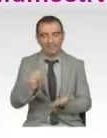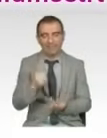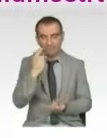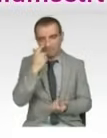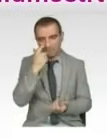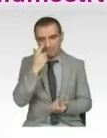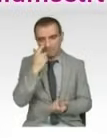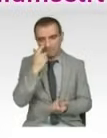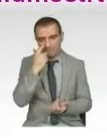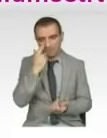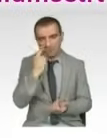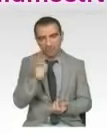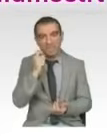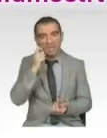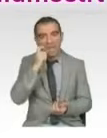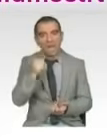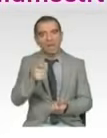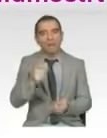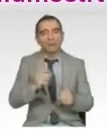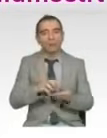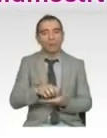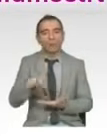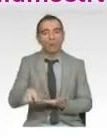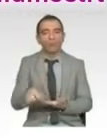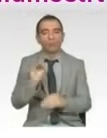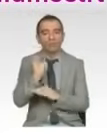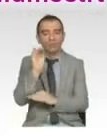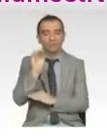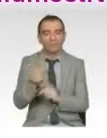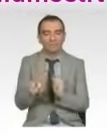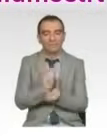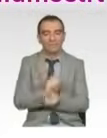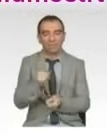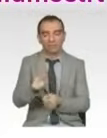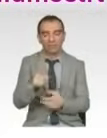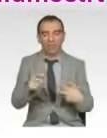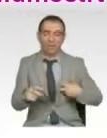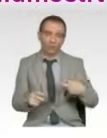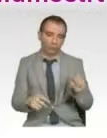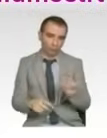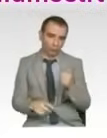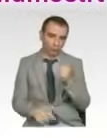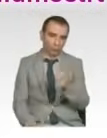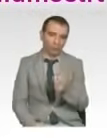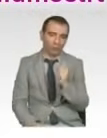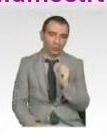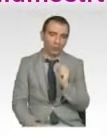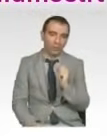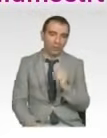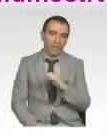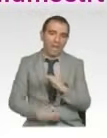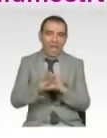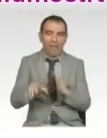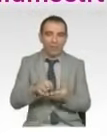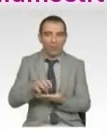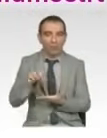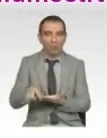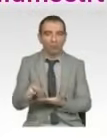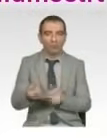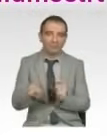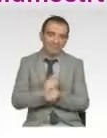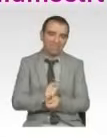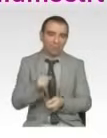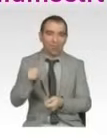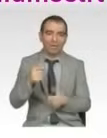Peki, İlahiyat Fakültesi'nde hayatın değişti. Çünkü hayatının aşkını buldun. Yani her aşamada değişti ama en çok